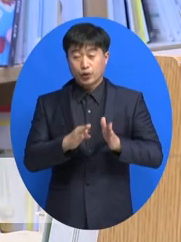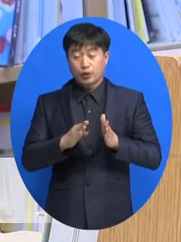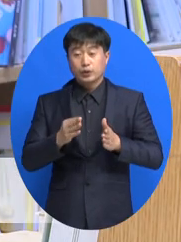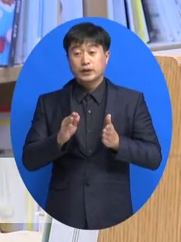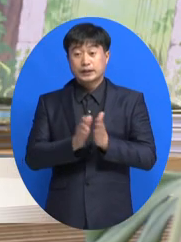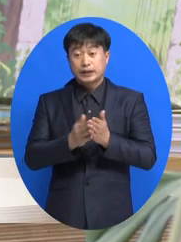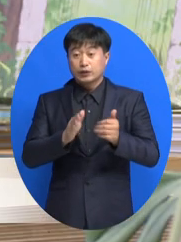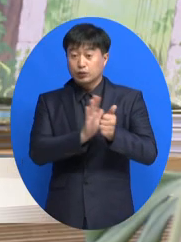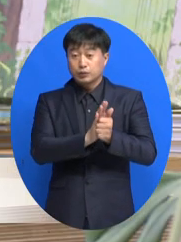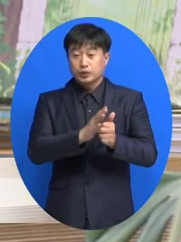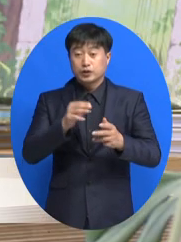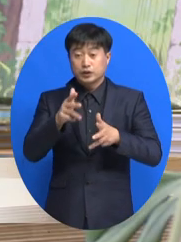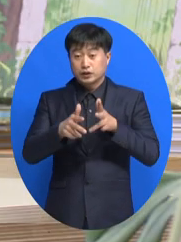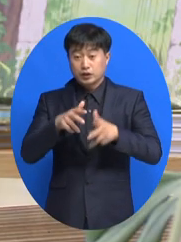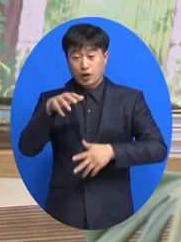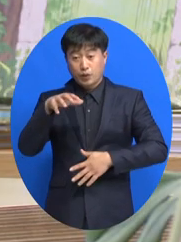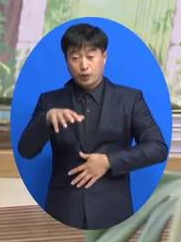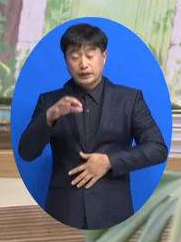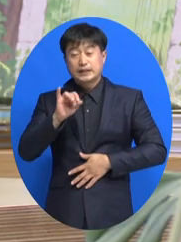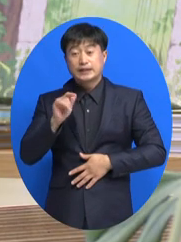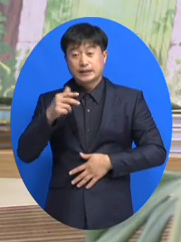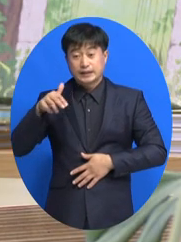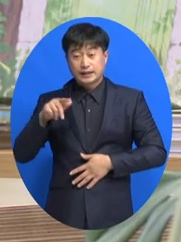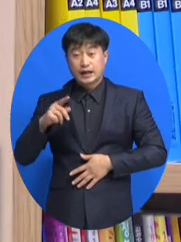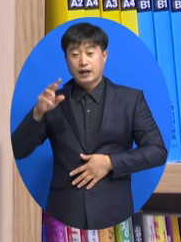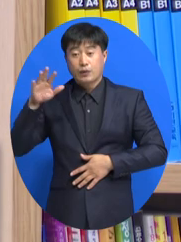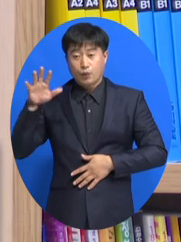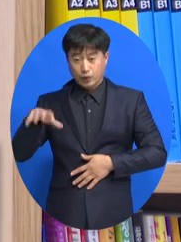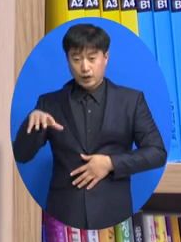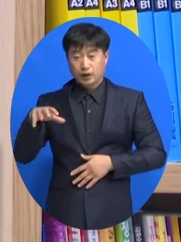책지원사업 인스타그램에서 오는 28일 날 확인할 수